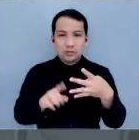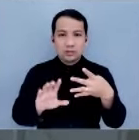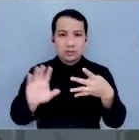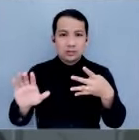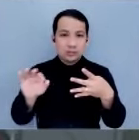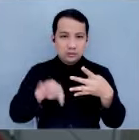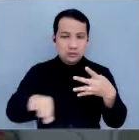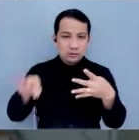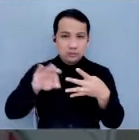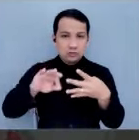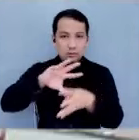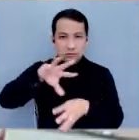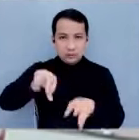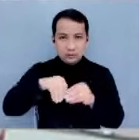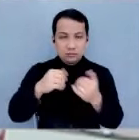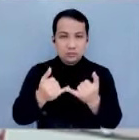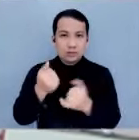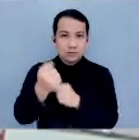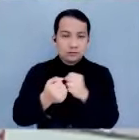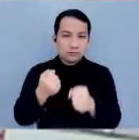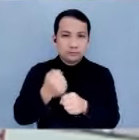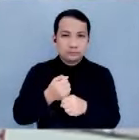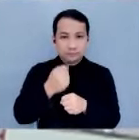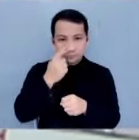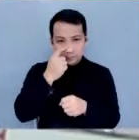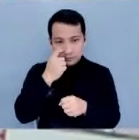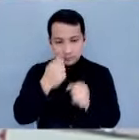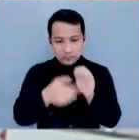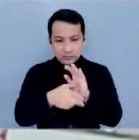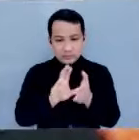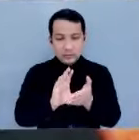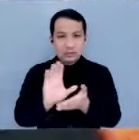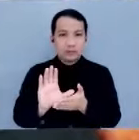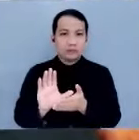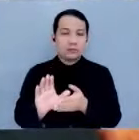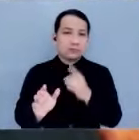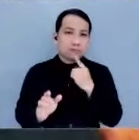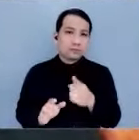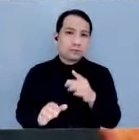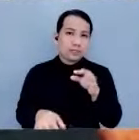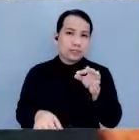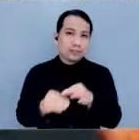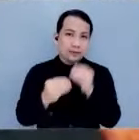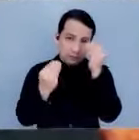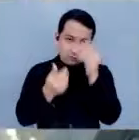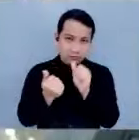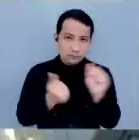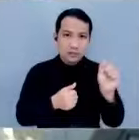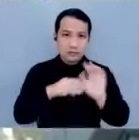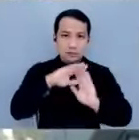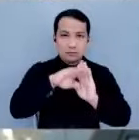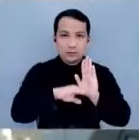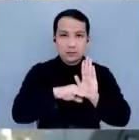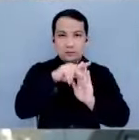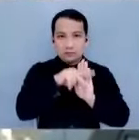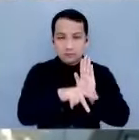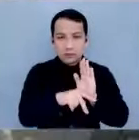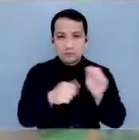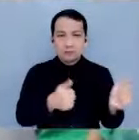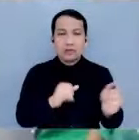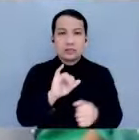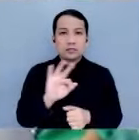sumali ulit sa bidding ngayong taon. Ang mga narinyo naman, binigyan ng ultimatum na sundin na nakasaad sa kanilang kontrata kung gustong